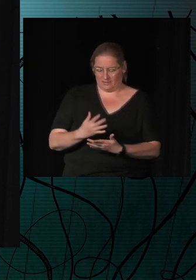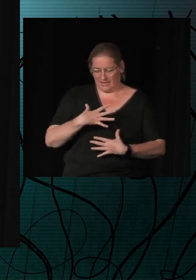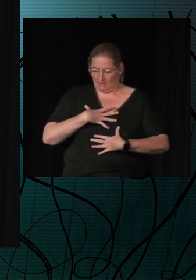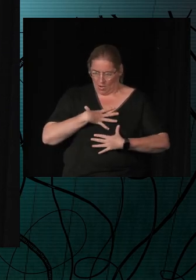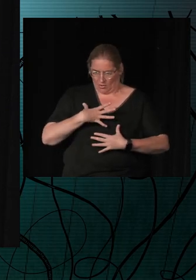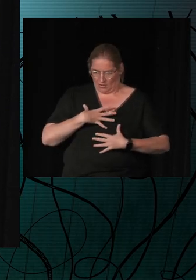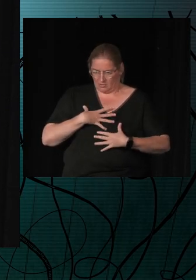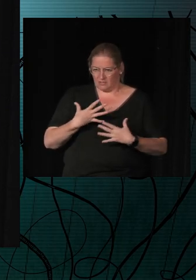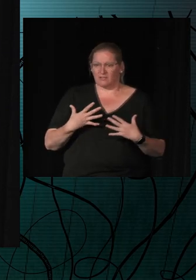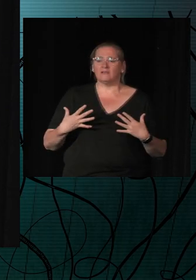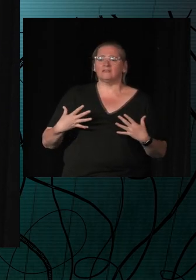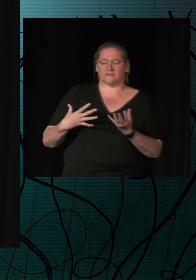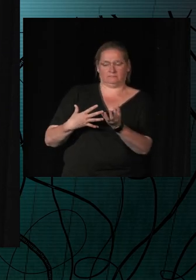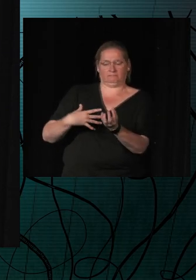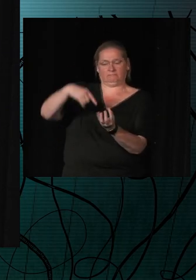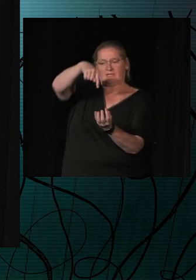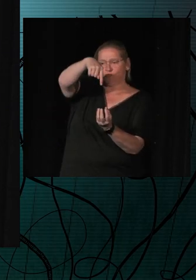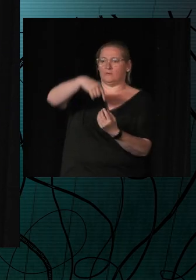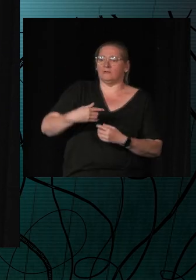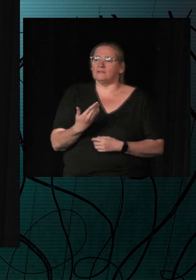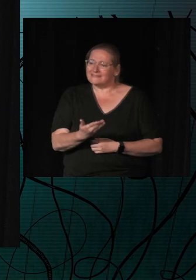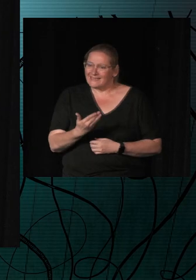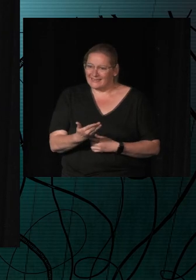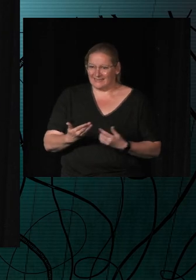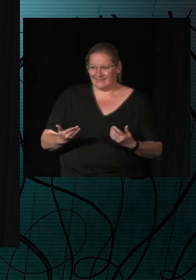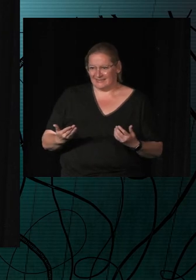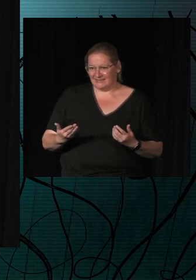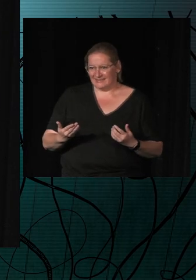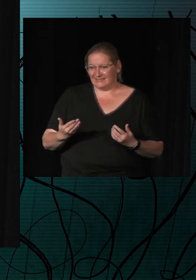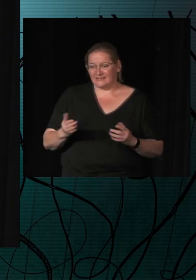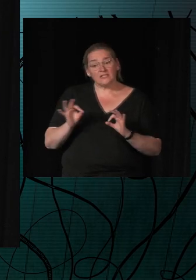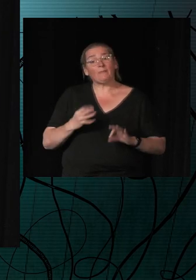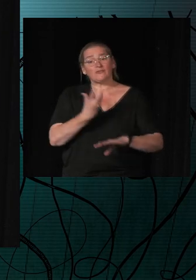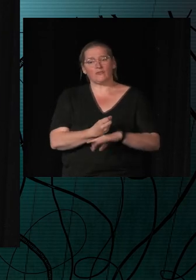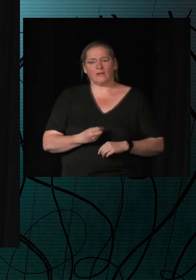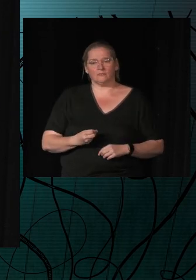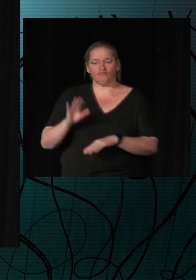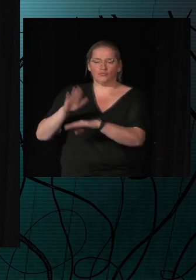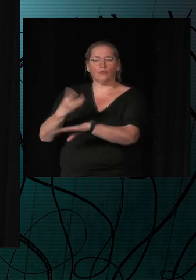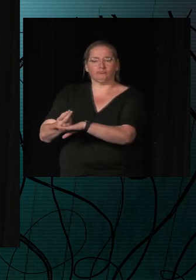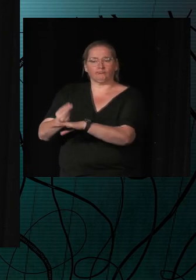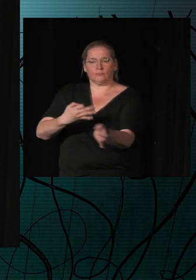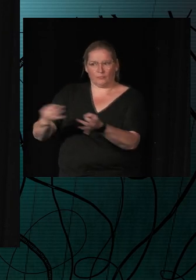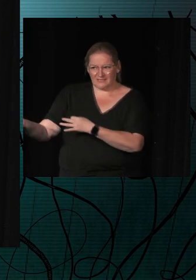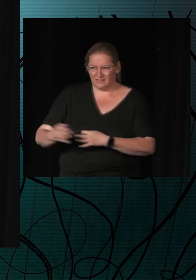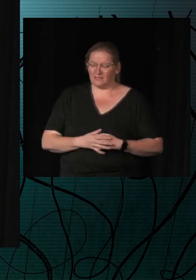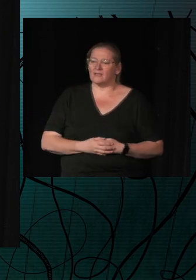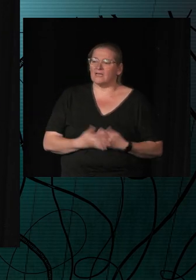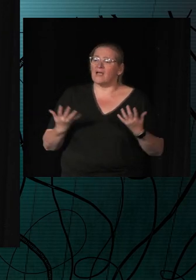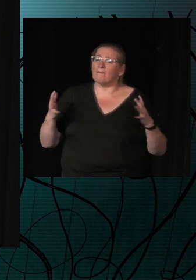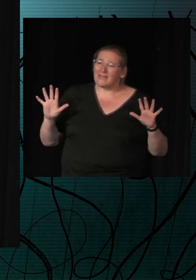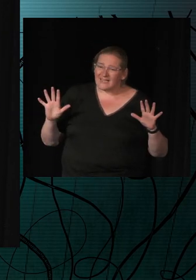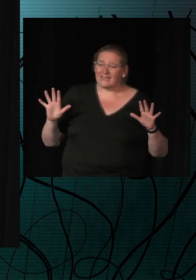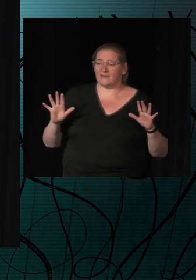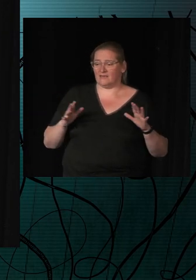C mécanique de jeu et Dark Souls lu en fait a joué sur l'idée de en fait il y a pas de sauvegarde ou plutôt le jeu sauvegarde tout le temps mais comme la mort n'est pas un aspect